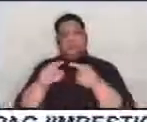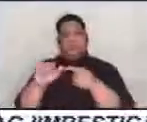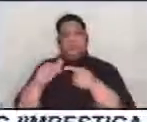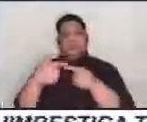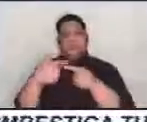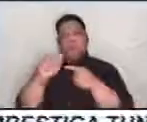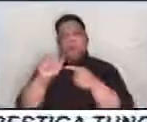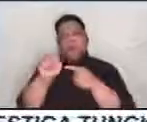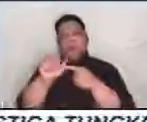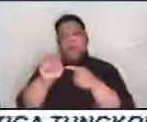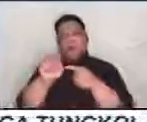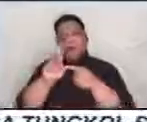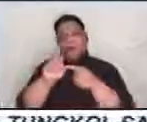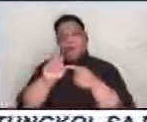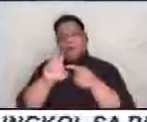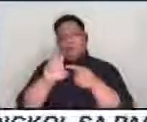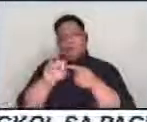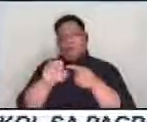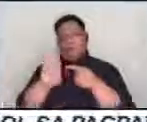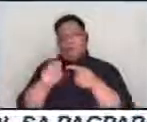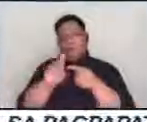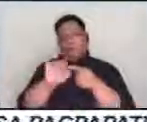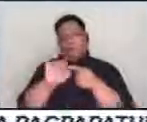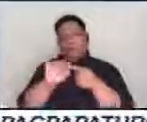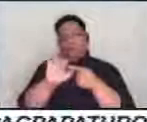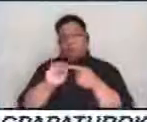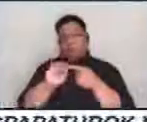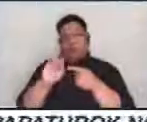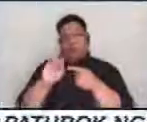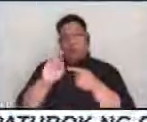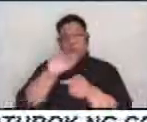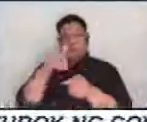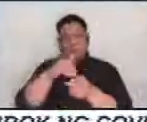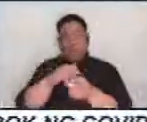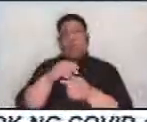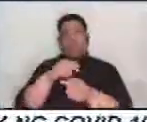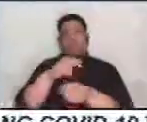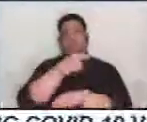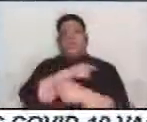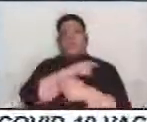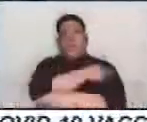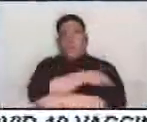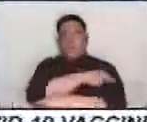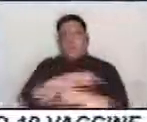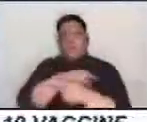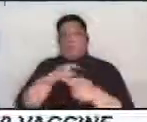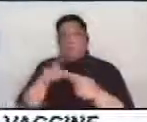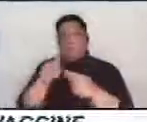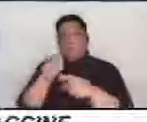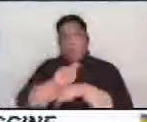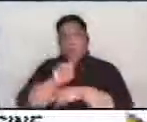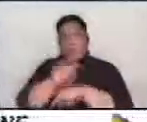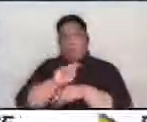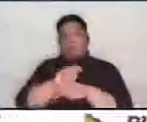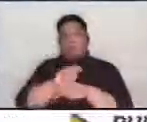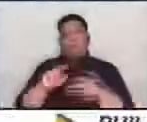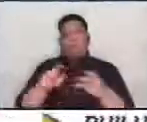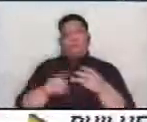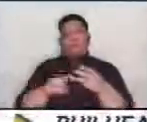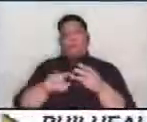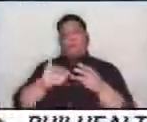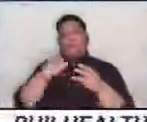Manila Mayor Isko Moreno ay libre po ang swab test kaya naman hinihikayat niya ang mga Manilenyo